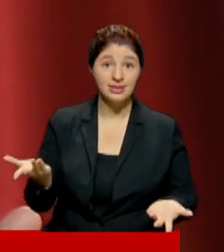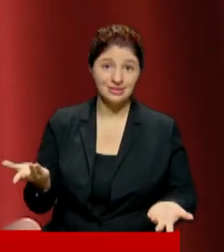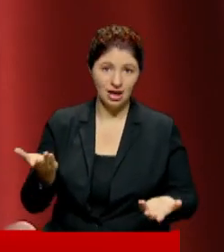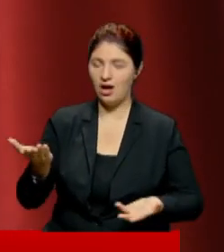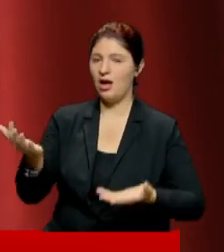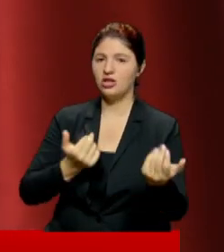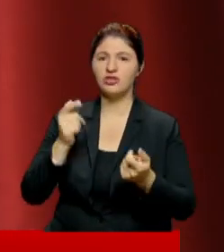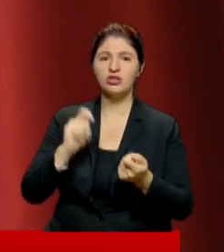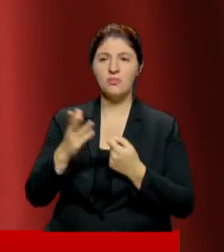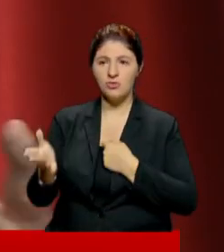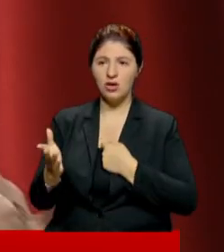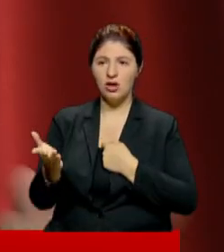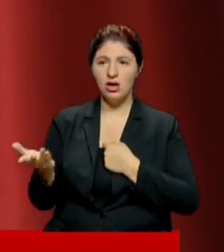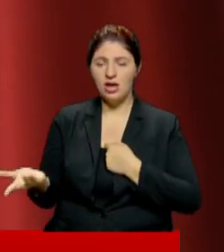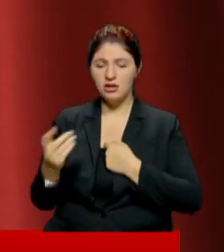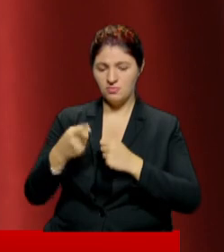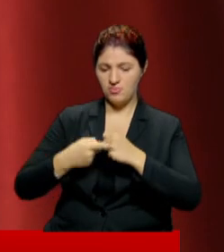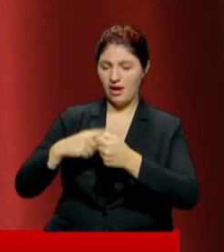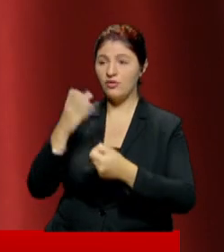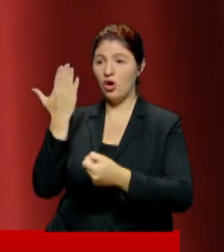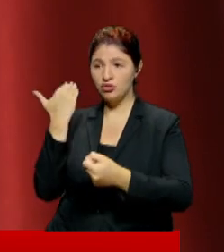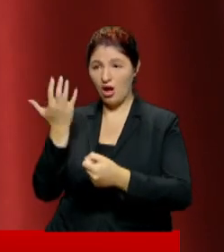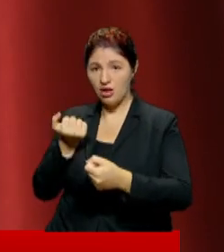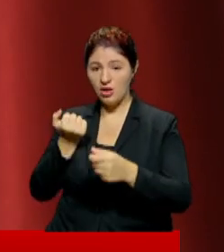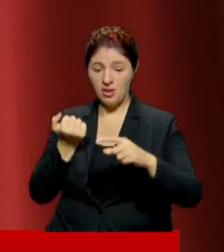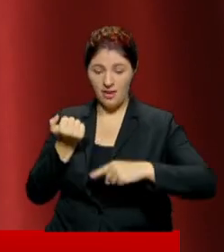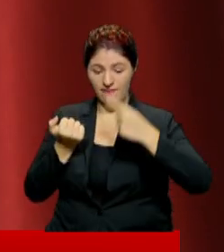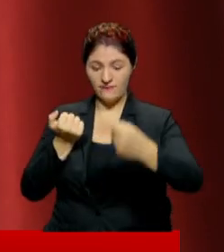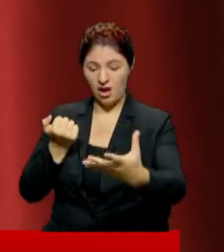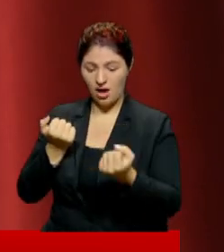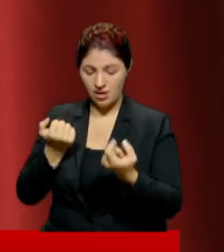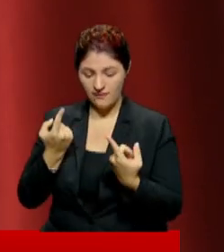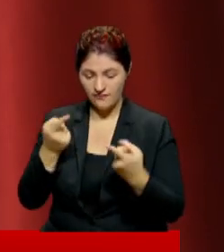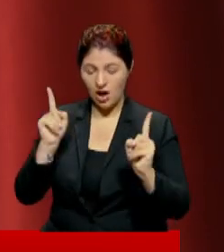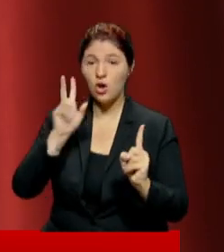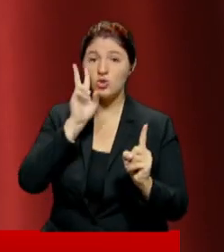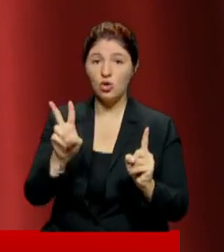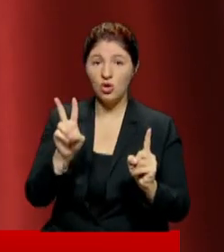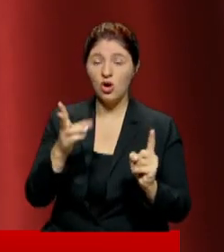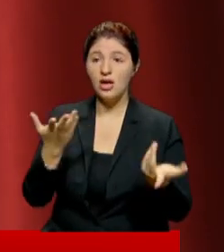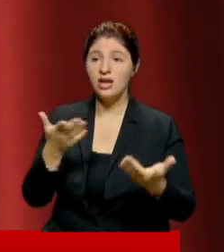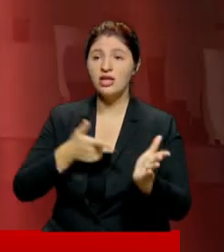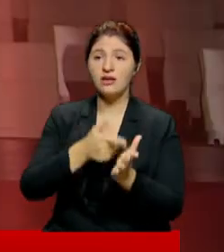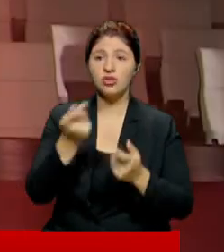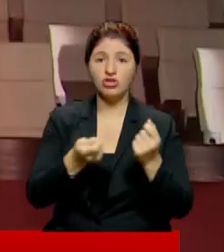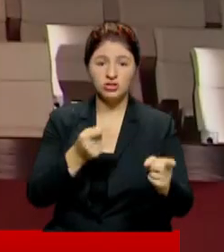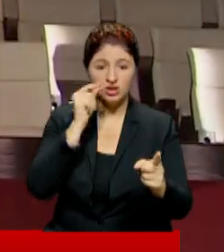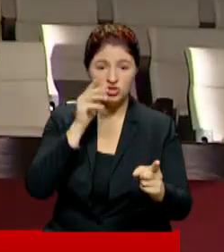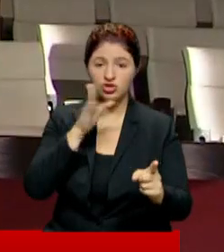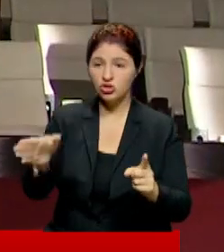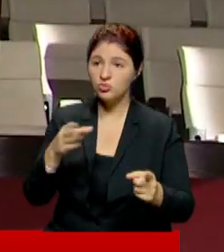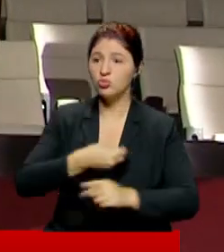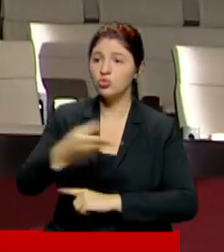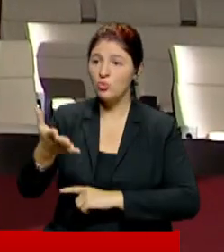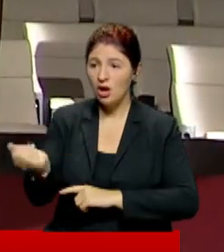alışveriş yapıyor Bir hafta önce aldığıyla bir ne aldı arasındaki farkı görüyor işte tarımda çalışan kişi